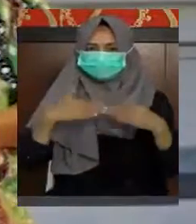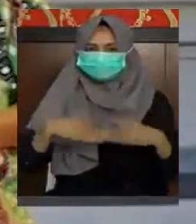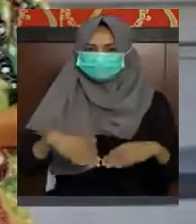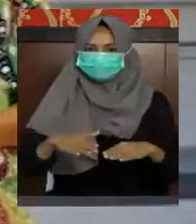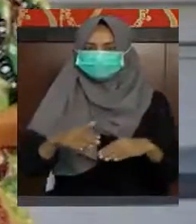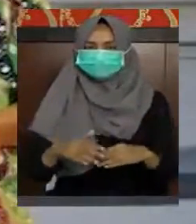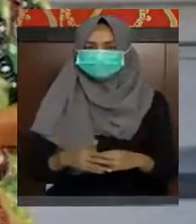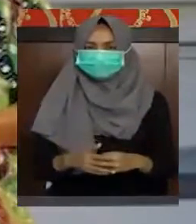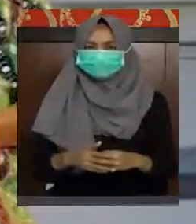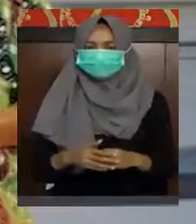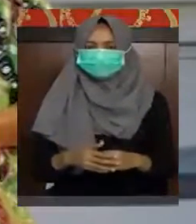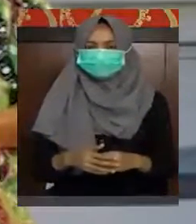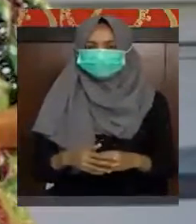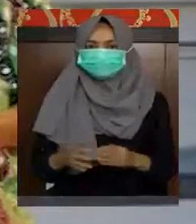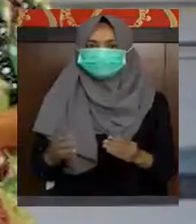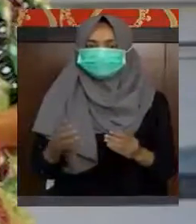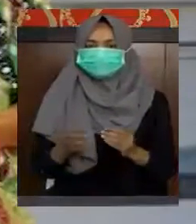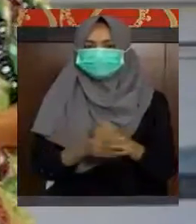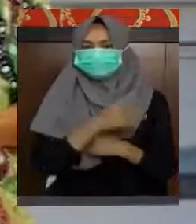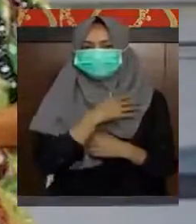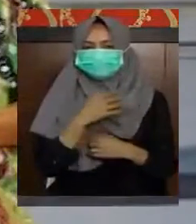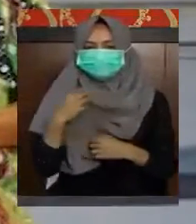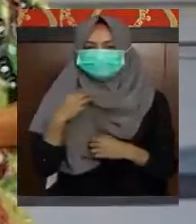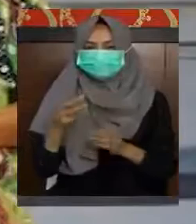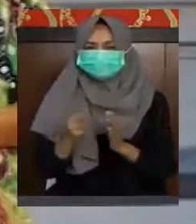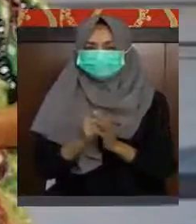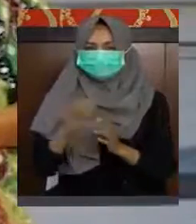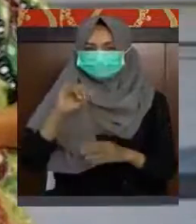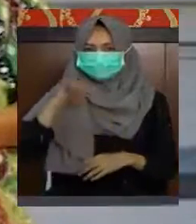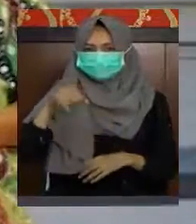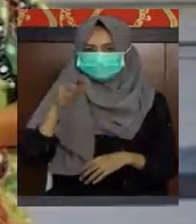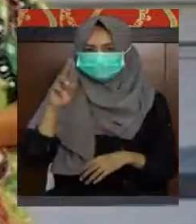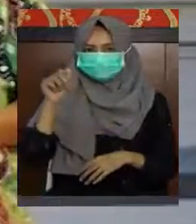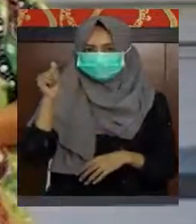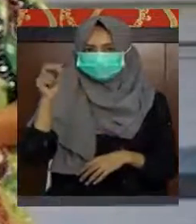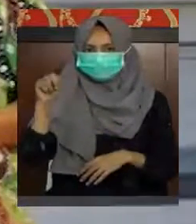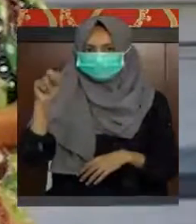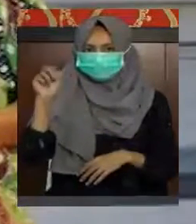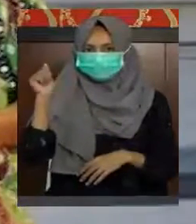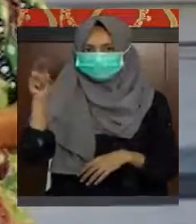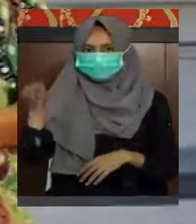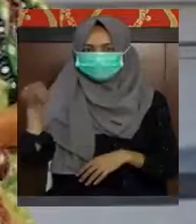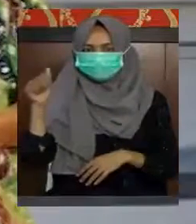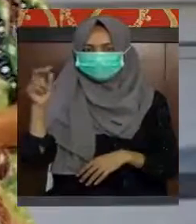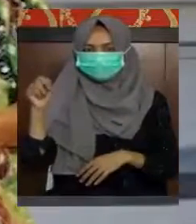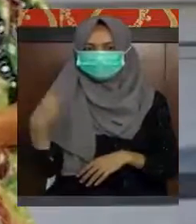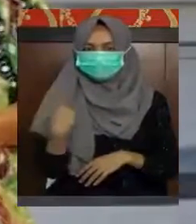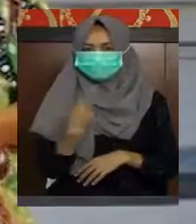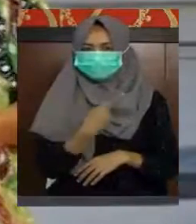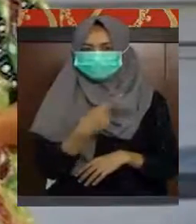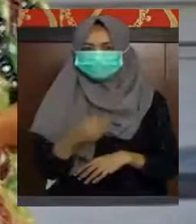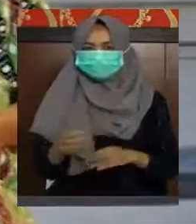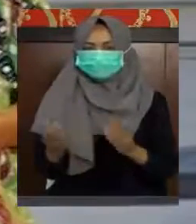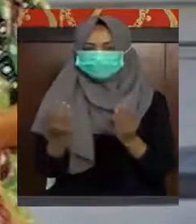Dan juga Bapak-Ibu sekalian, kita harus membangun APBD Prorakyat Jilid 3 untuk mensejahterakan masyarakat Kota Blitar